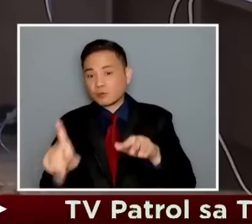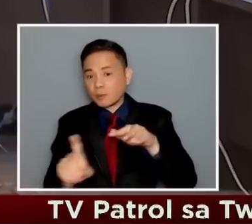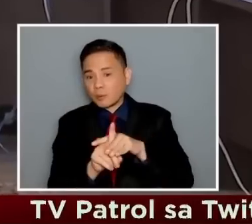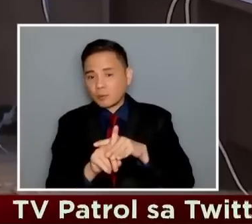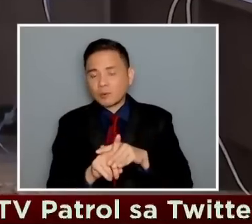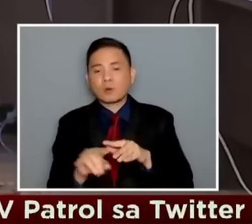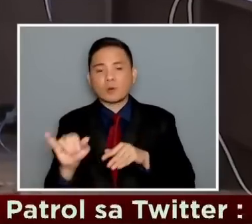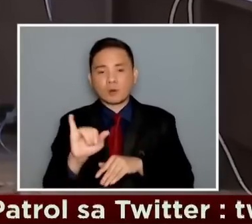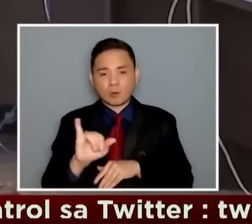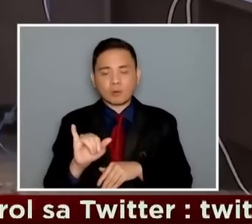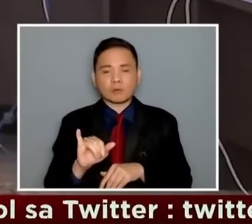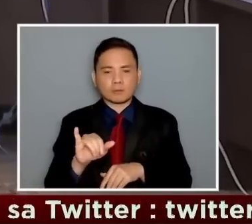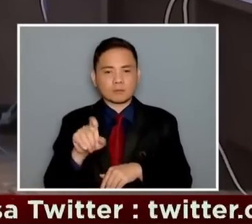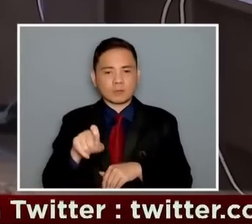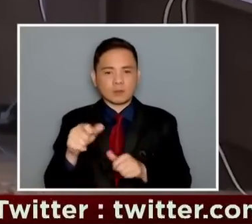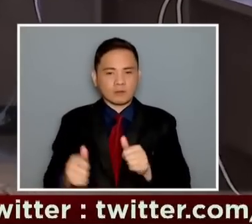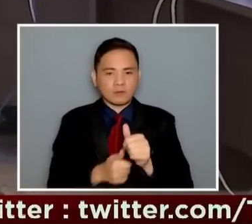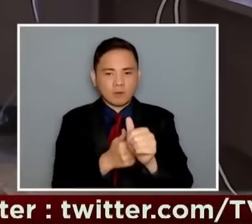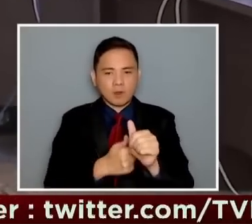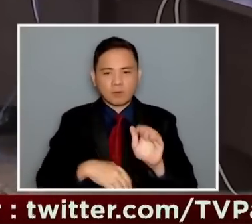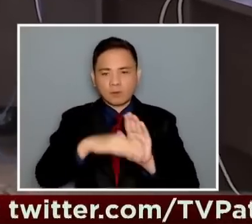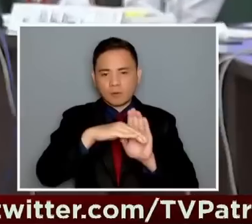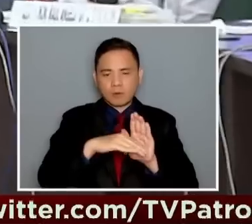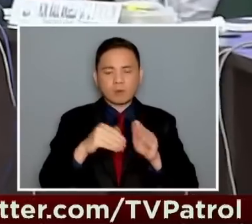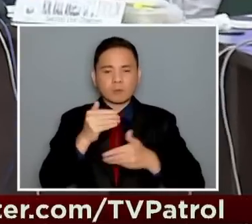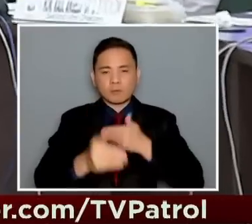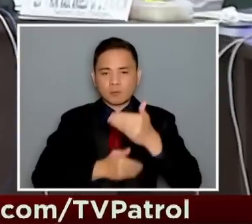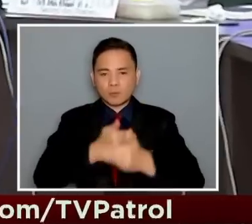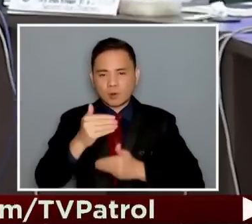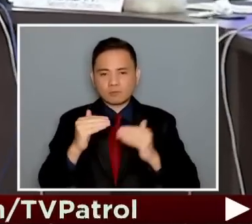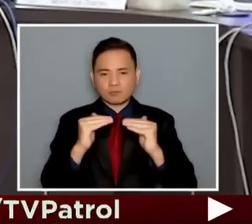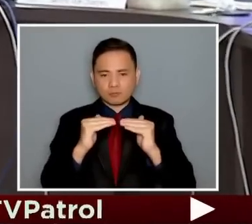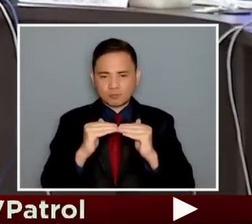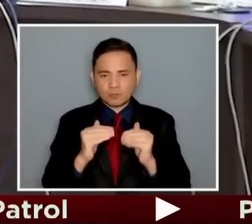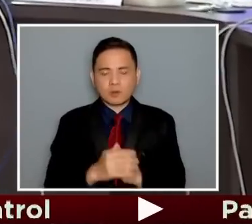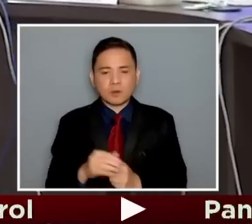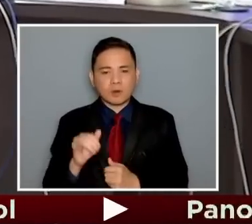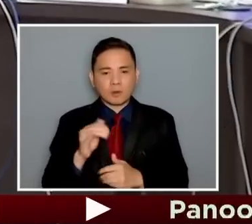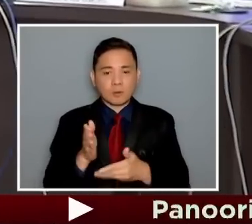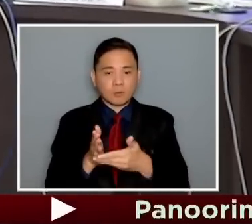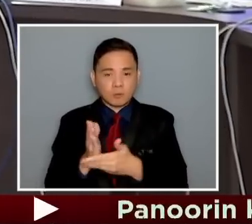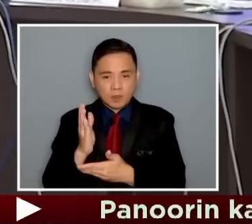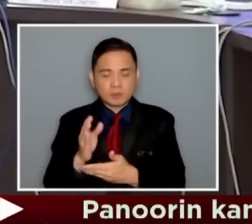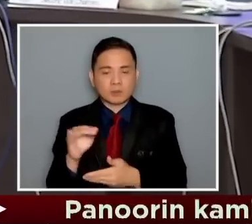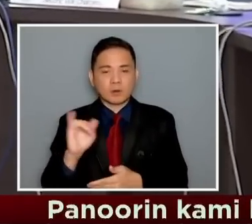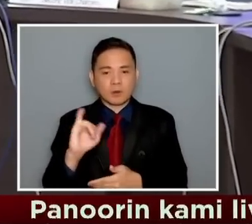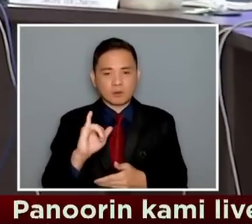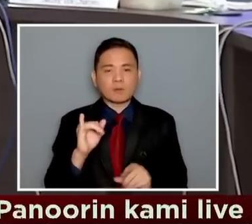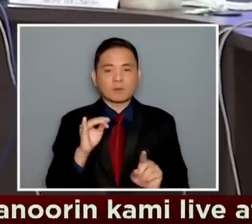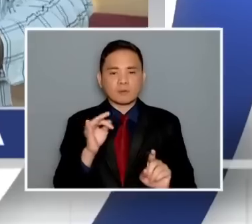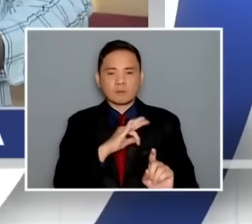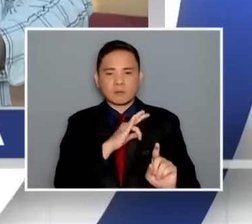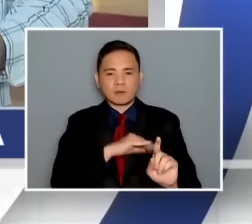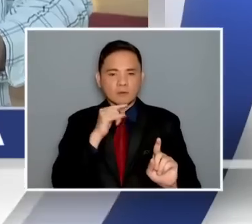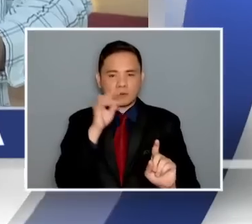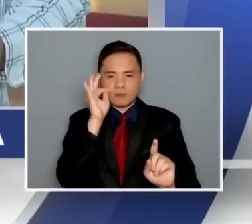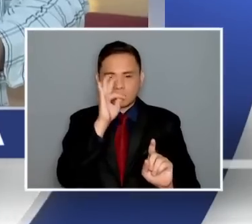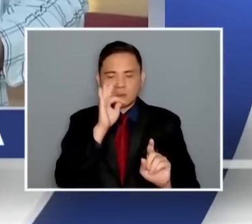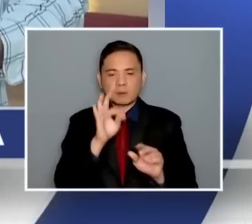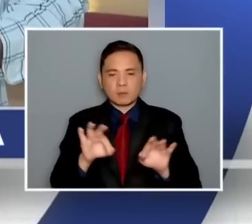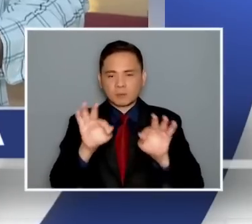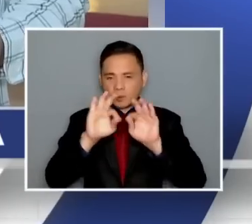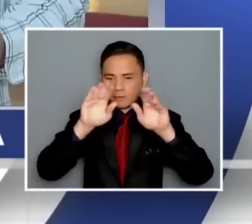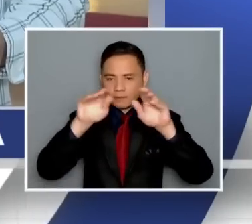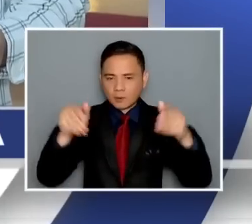due process at isasaalang-alang ang karapatan ng kasamahan at ang interes ng bayan. Kabayan? Paano,